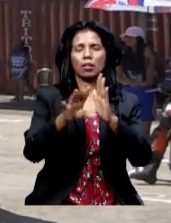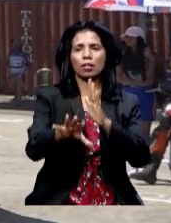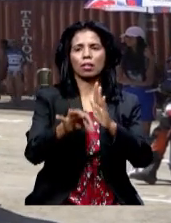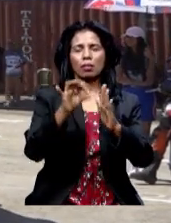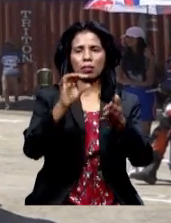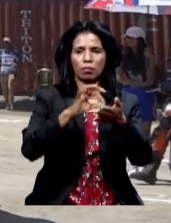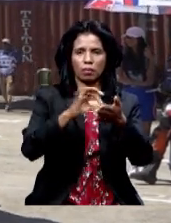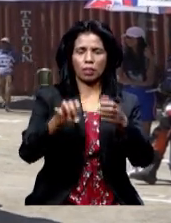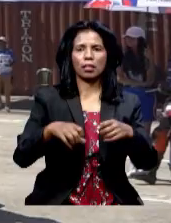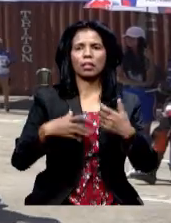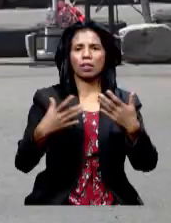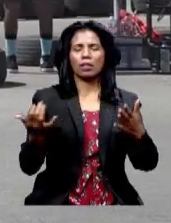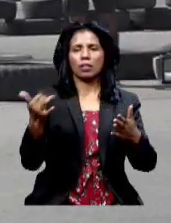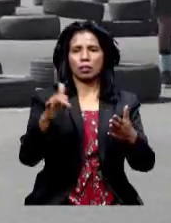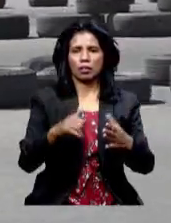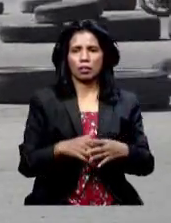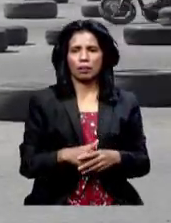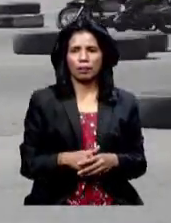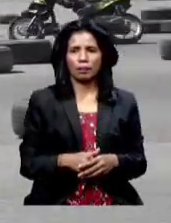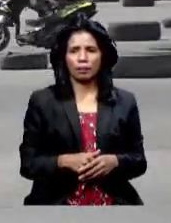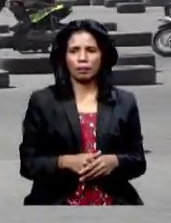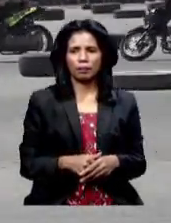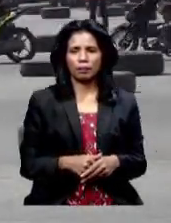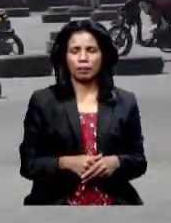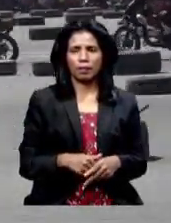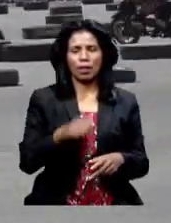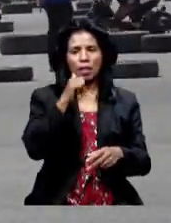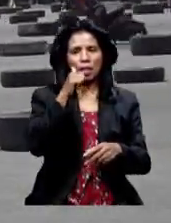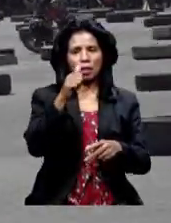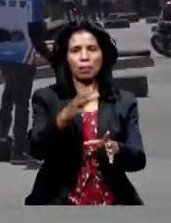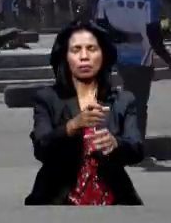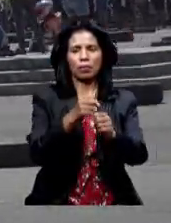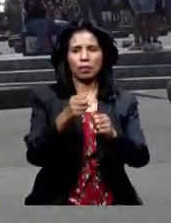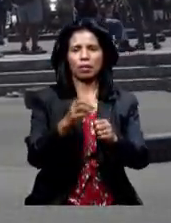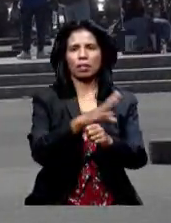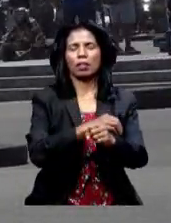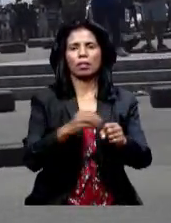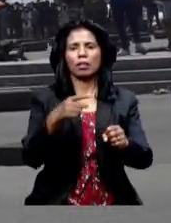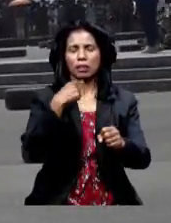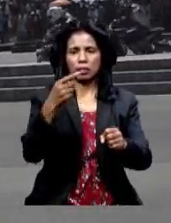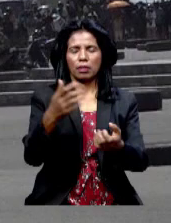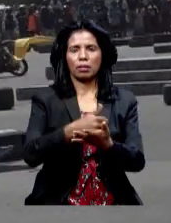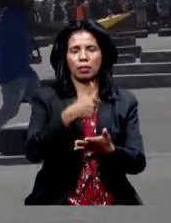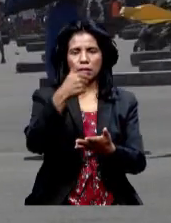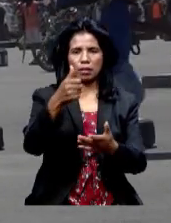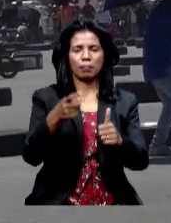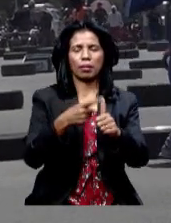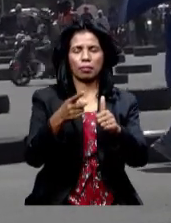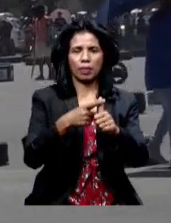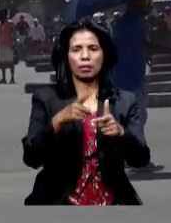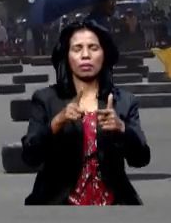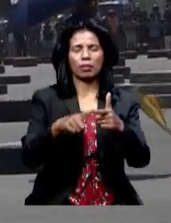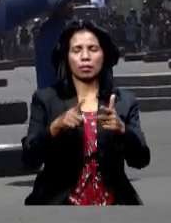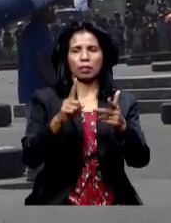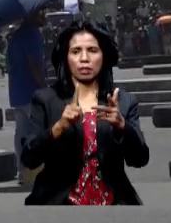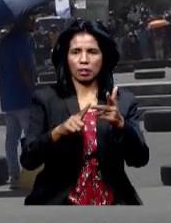poing. Poing besira. Nilai. Abang foti tang nilai na saya na bahasa primer lugar, segundo lugar, no foti